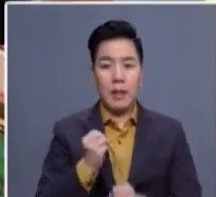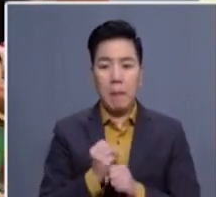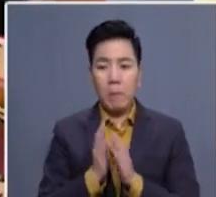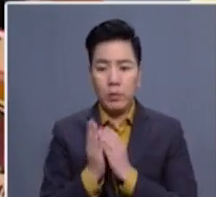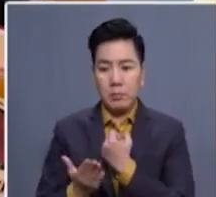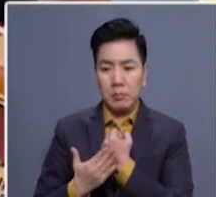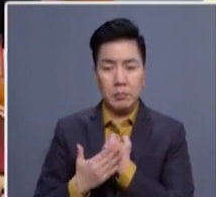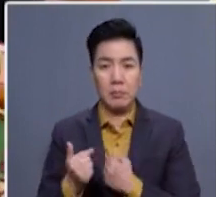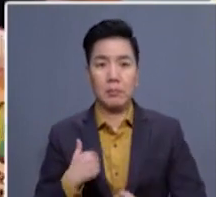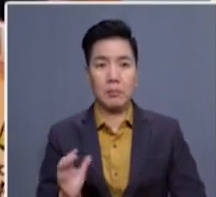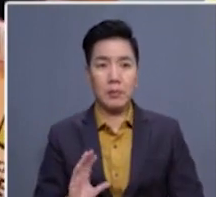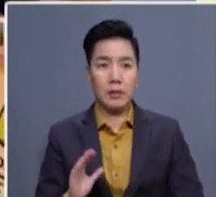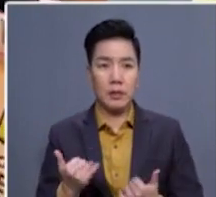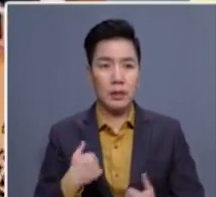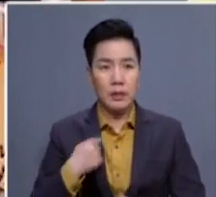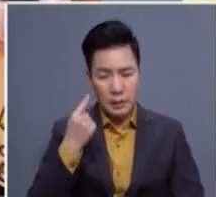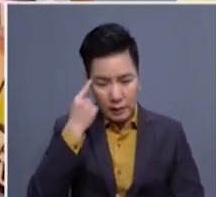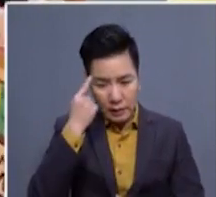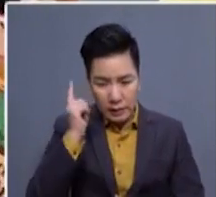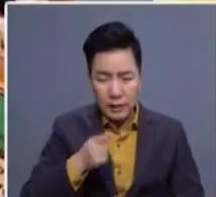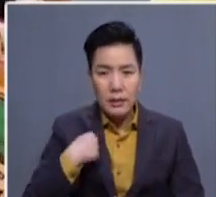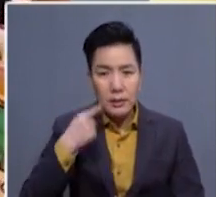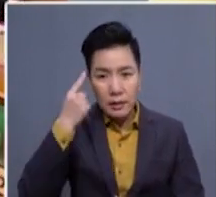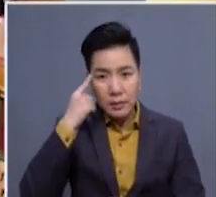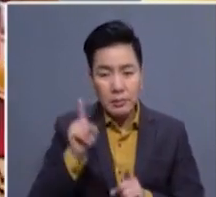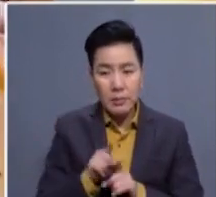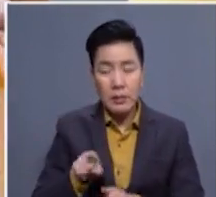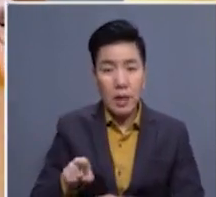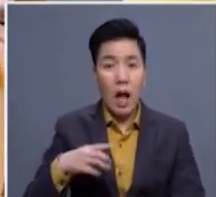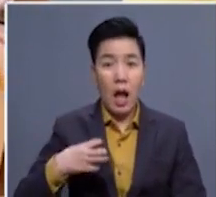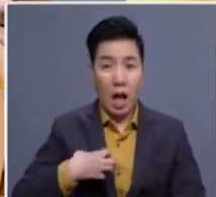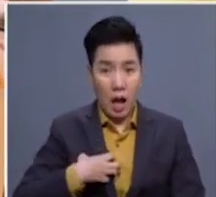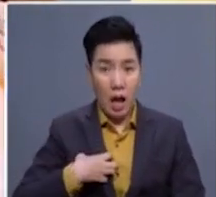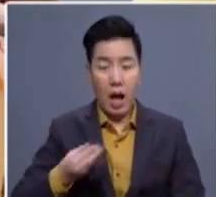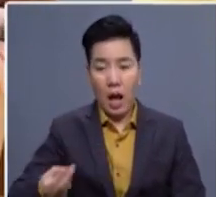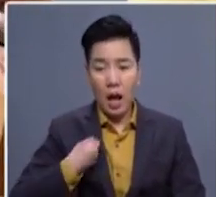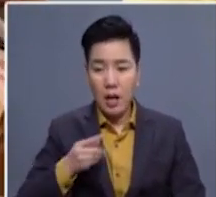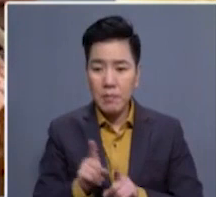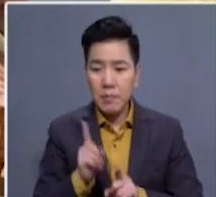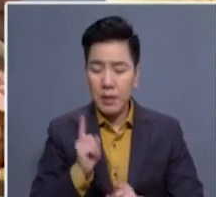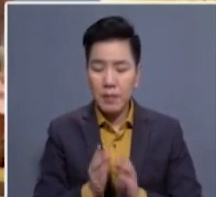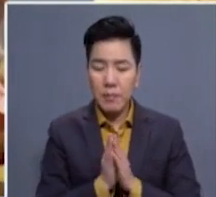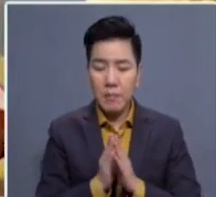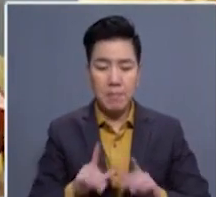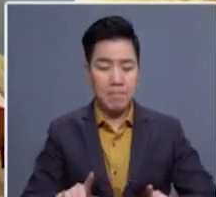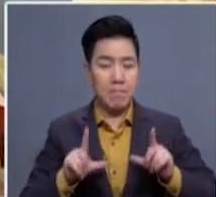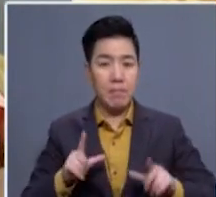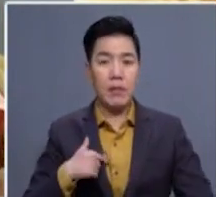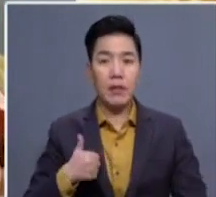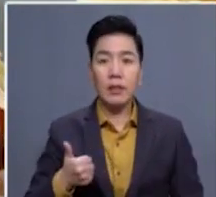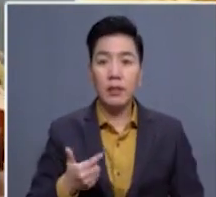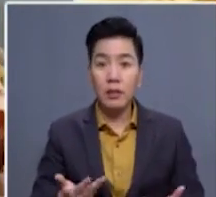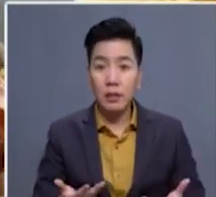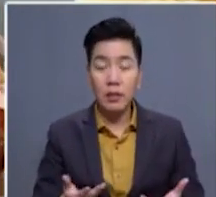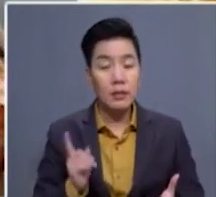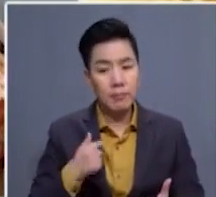พจละแต่ก็ยังคิดว่าเอ๊ะหรือว่าน้องเขาอยากที่จะทำให้เราดูเป็นภาพลักษณ์ที่ดีเลยนะคะก็